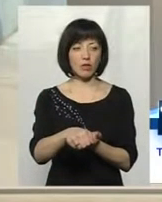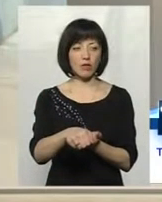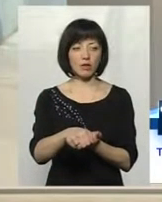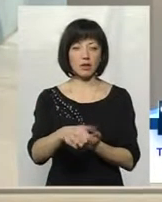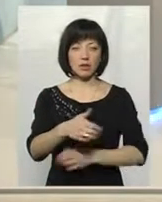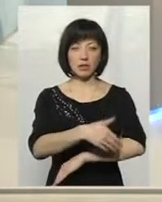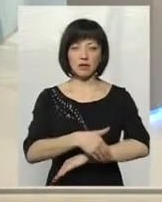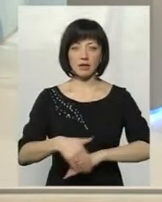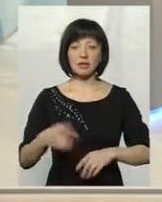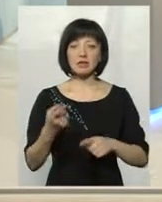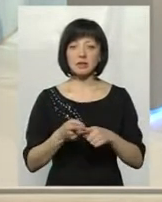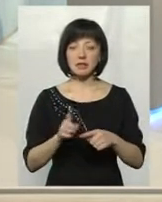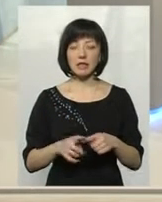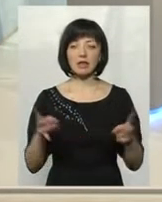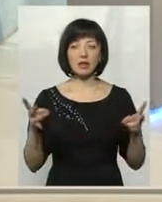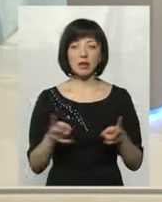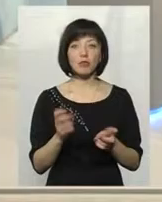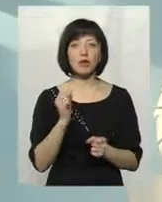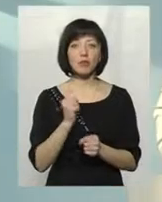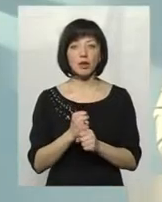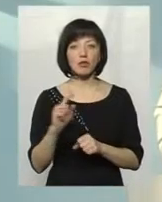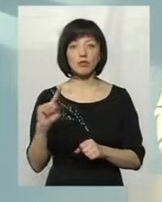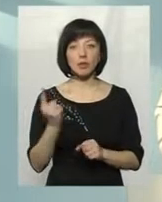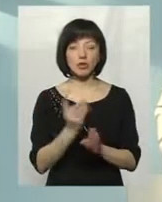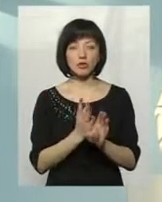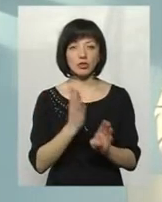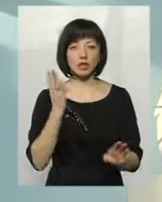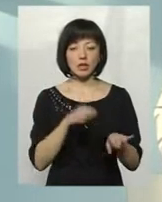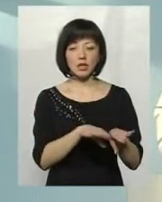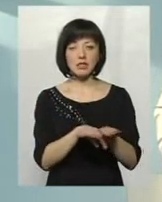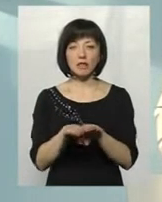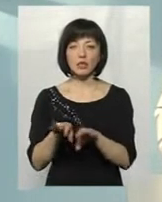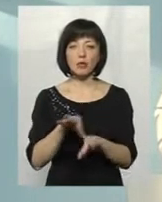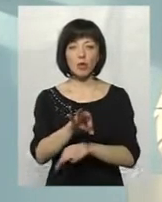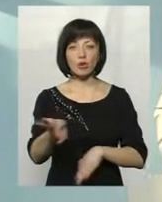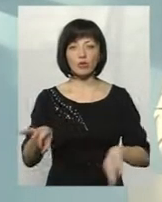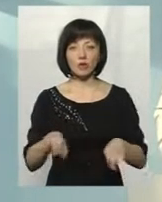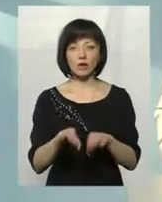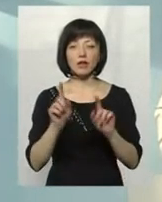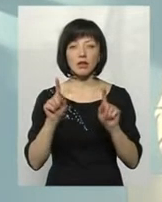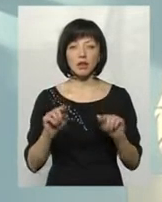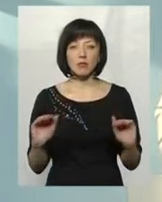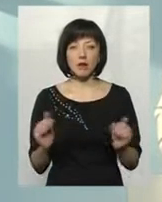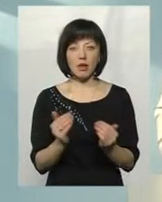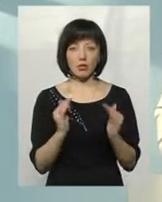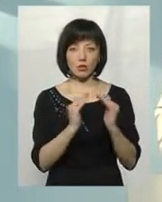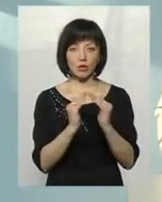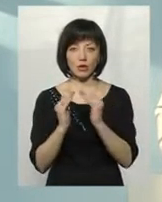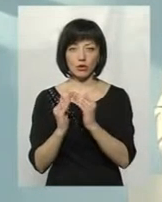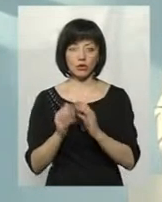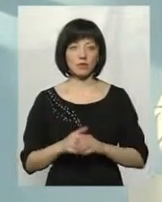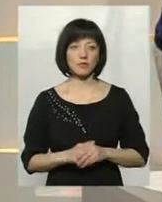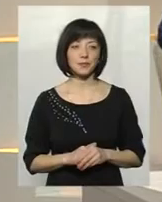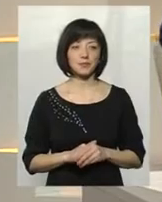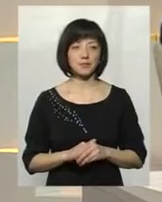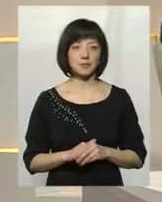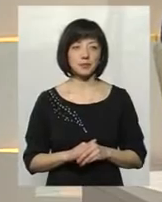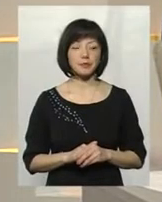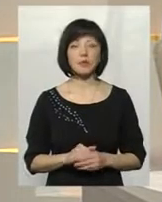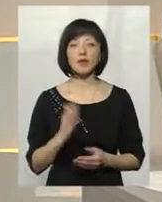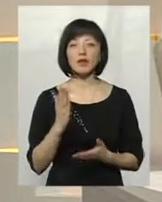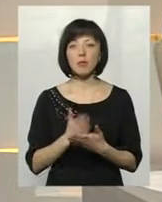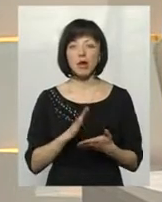двір. Це треба робити в першу чергу на стадії проєктування, навіть маленьких будиночок. Пане Андрію, а як, ну,